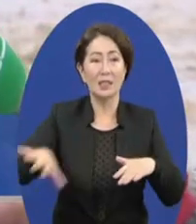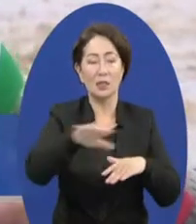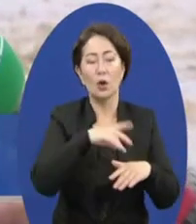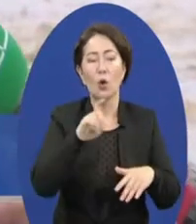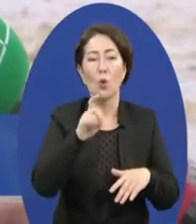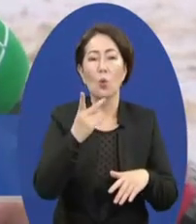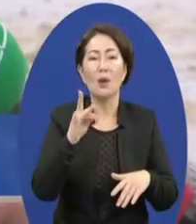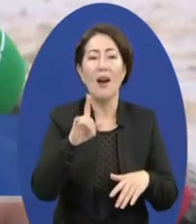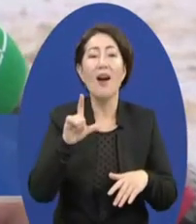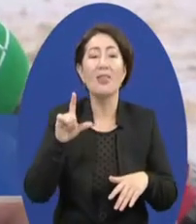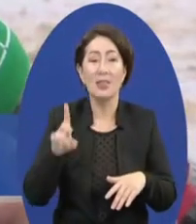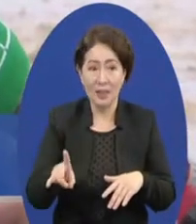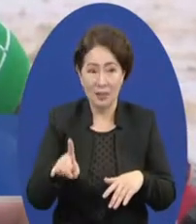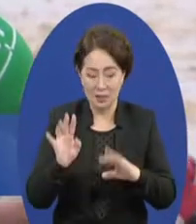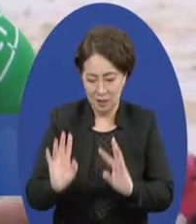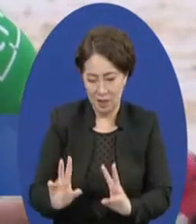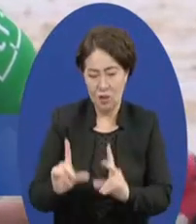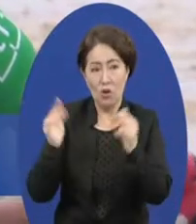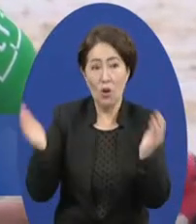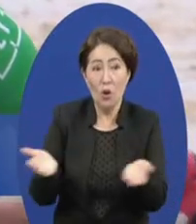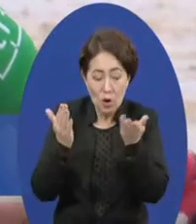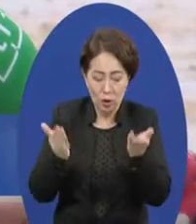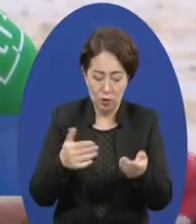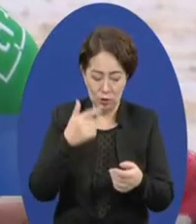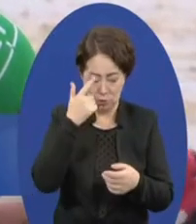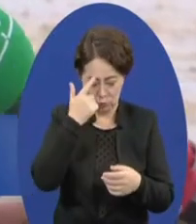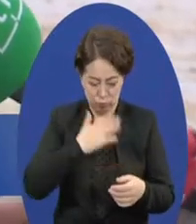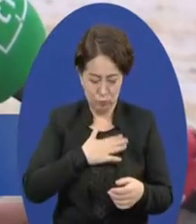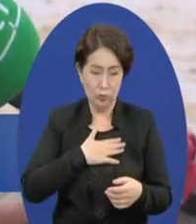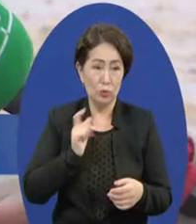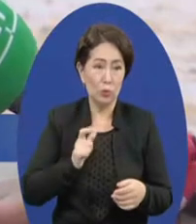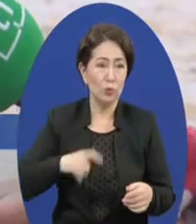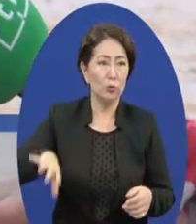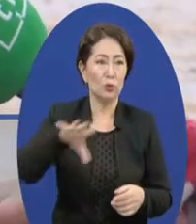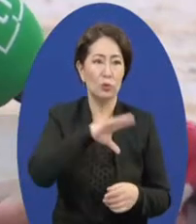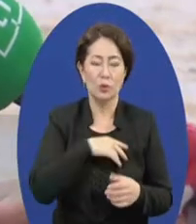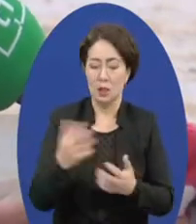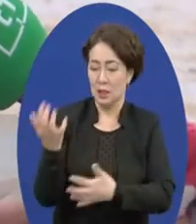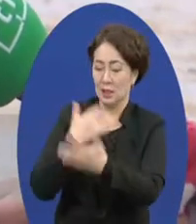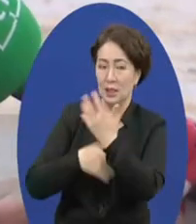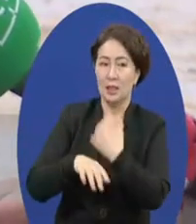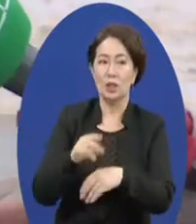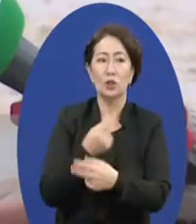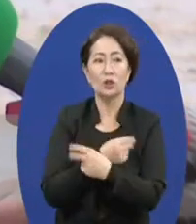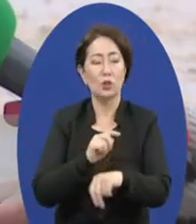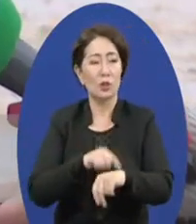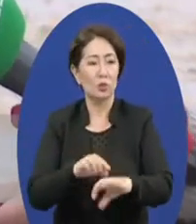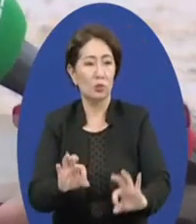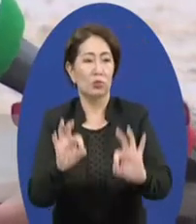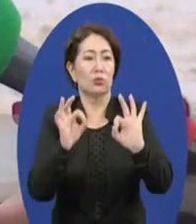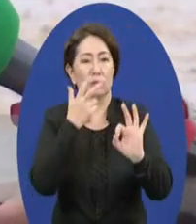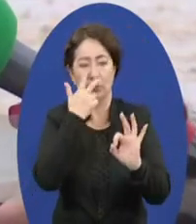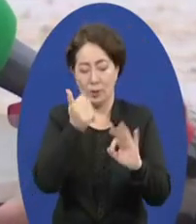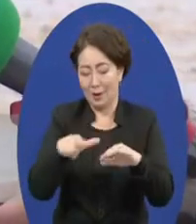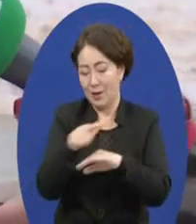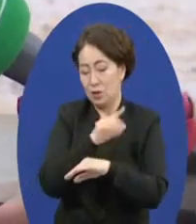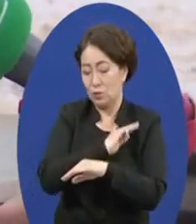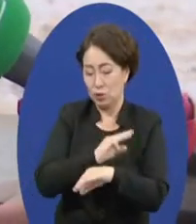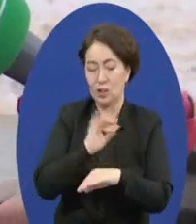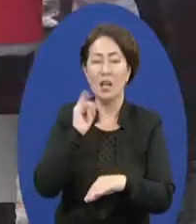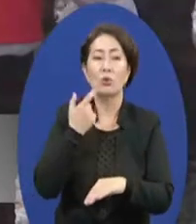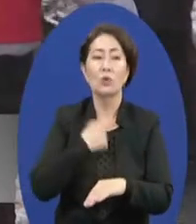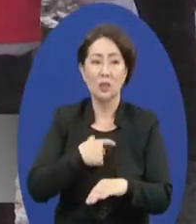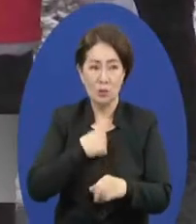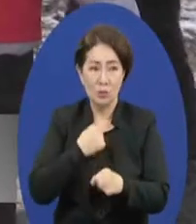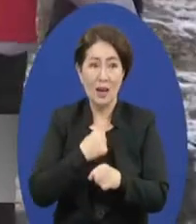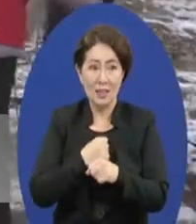Энийг одоо бид нар бас өөдөн татаж одоо ард иргэдийн ирж цагаа өнгөрүүлдэг, чөлөө цагаа өнгөрүүлдэг ийм газар болохын төлөө их хурлын